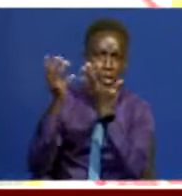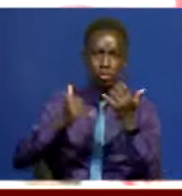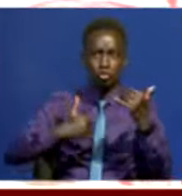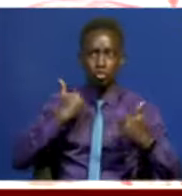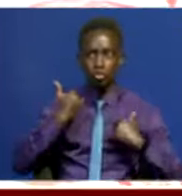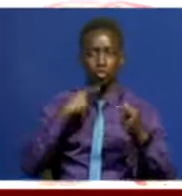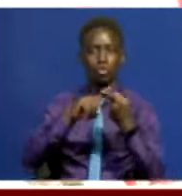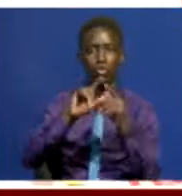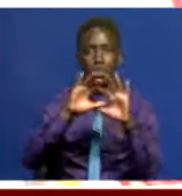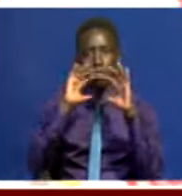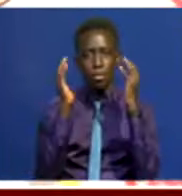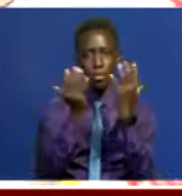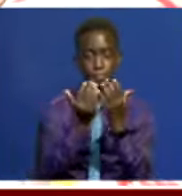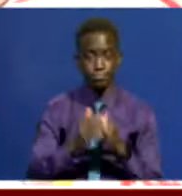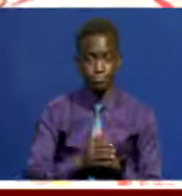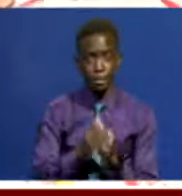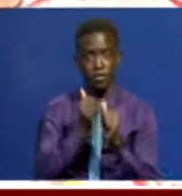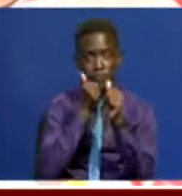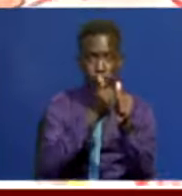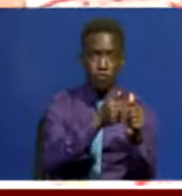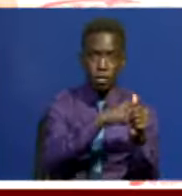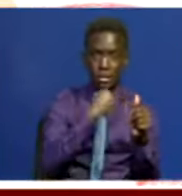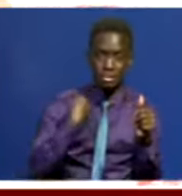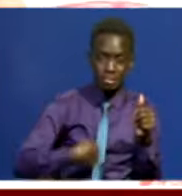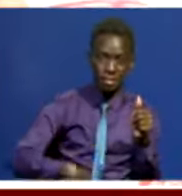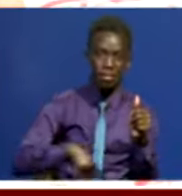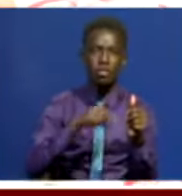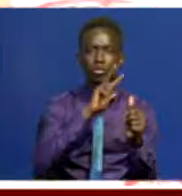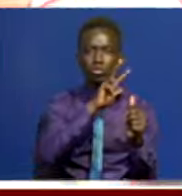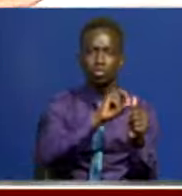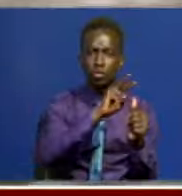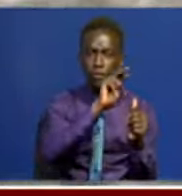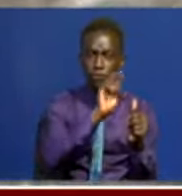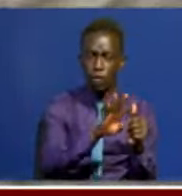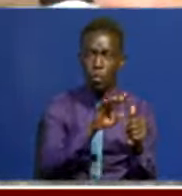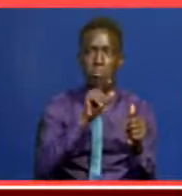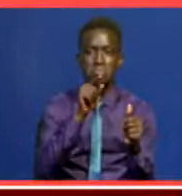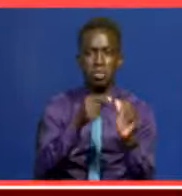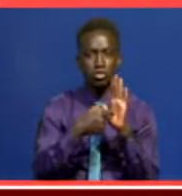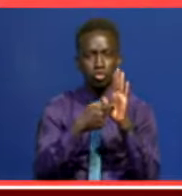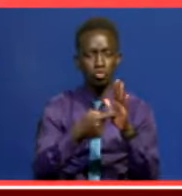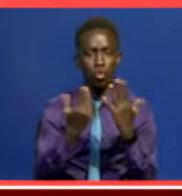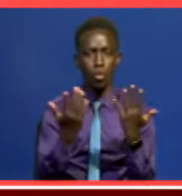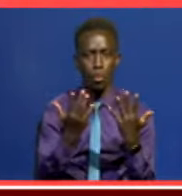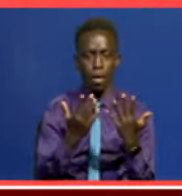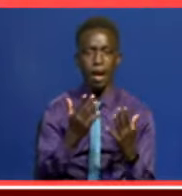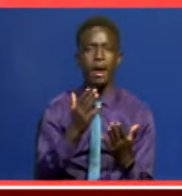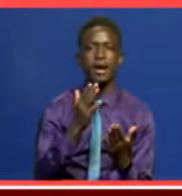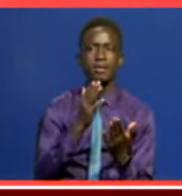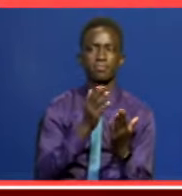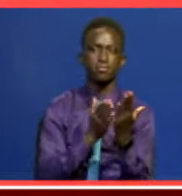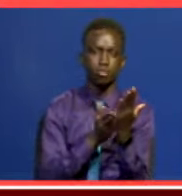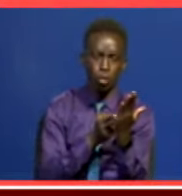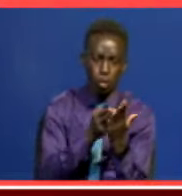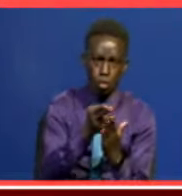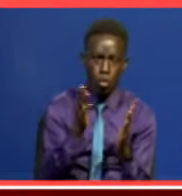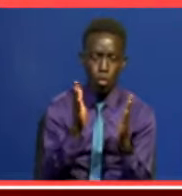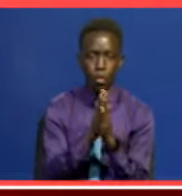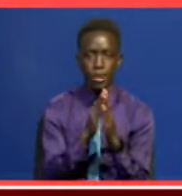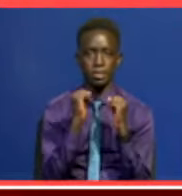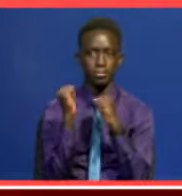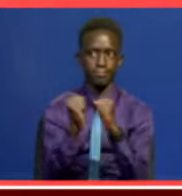Kulingana na kalenda ya Uchina, mwaka 2024 unaashiria hekima na nguvu. In the